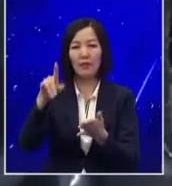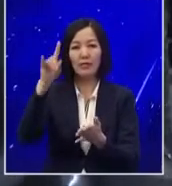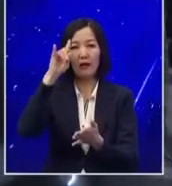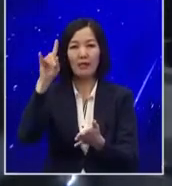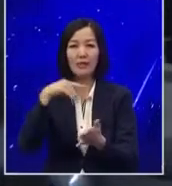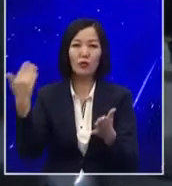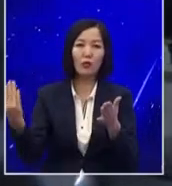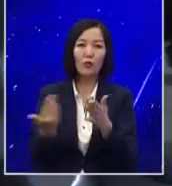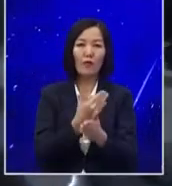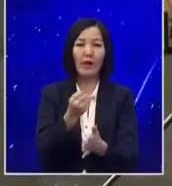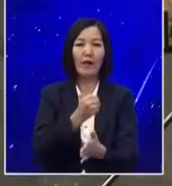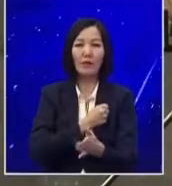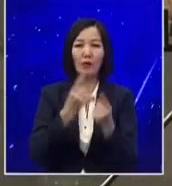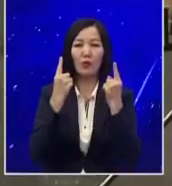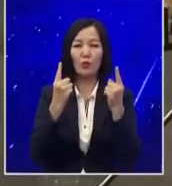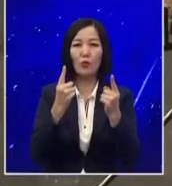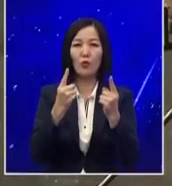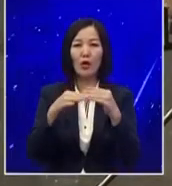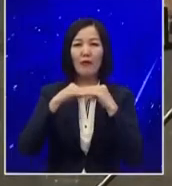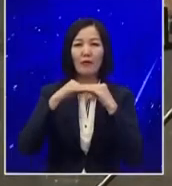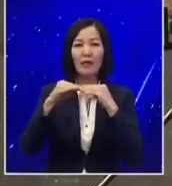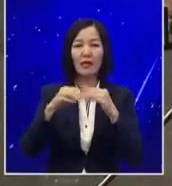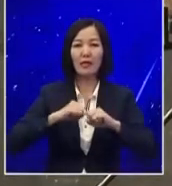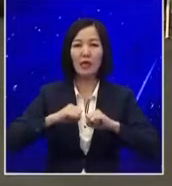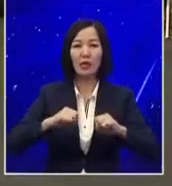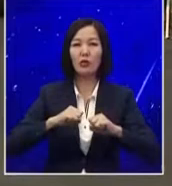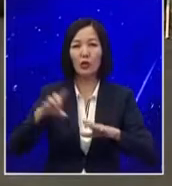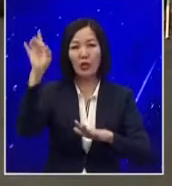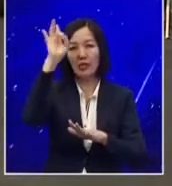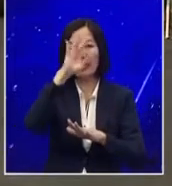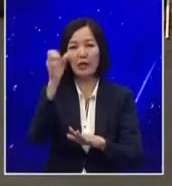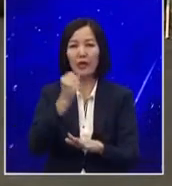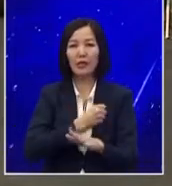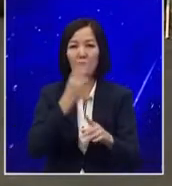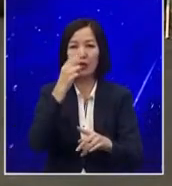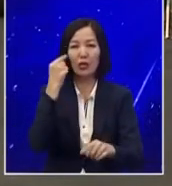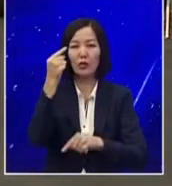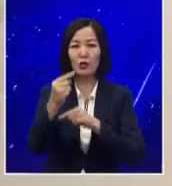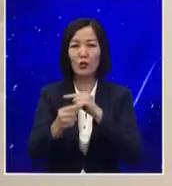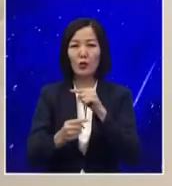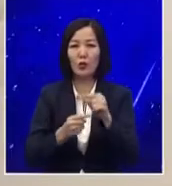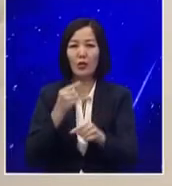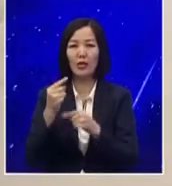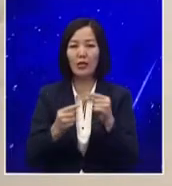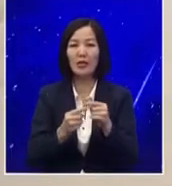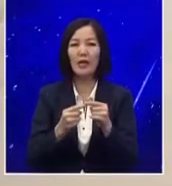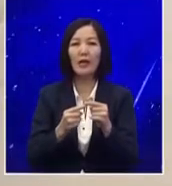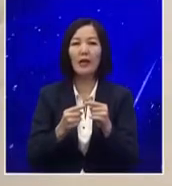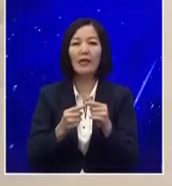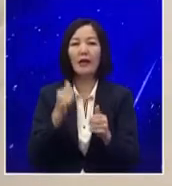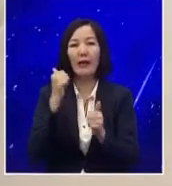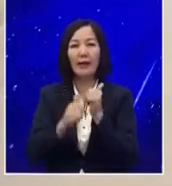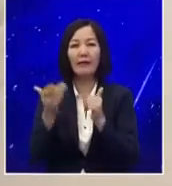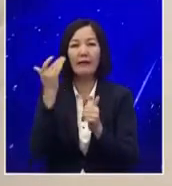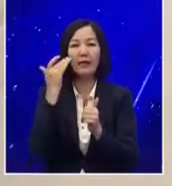Қазақстанның заманауи армиясы ұлы даланың ержүрек батырларының даңқы мен әскери дәстүрлерін мұраға алғанын атап өтіп,